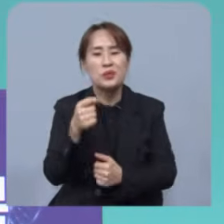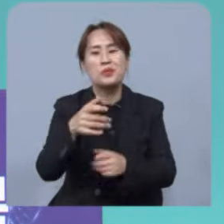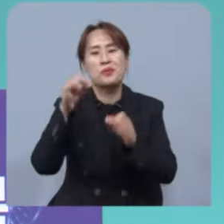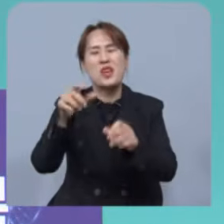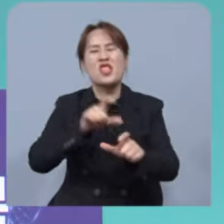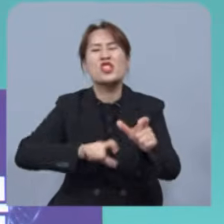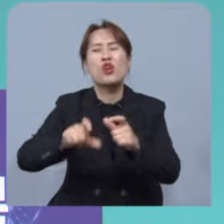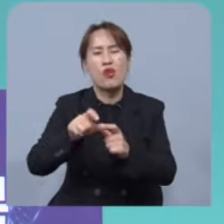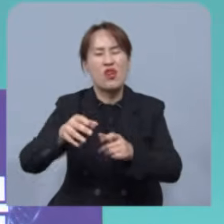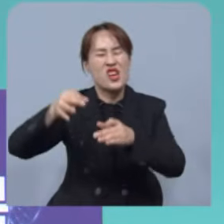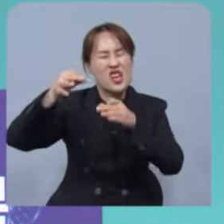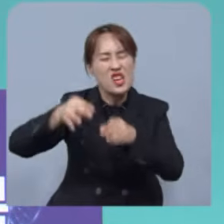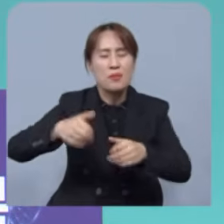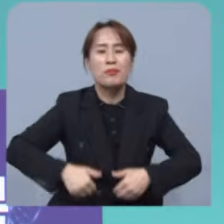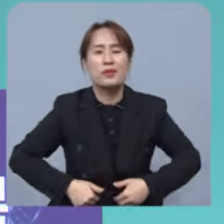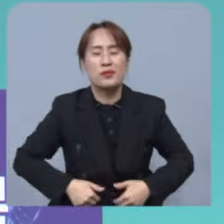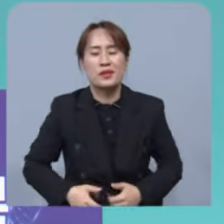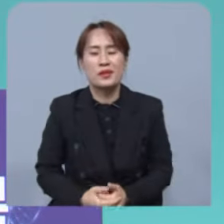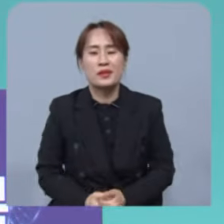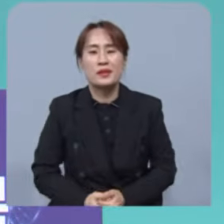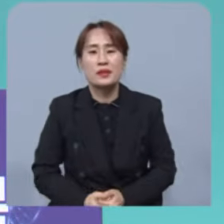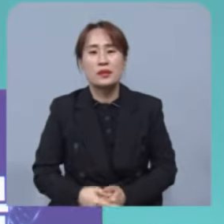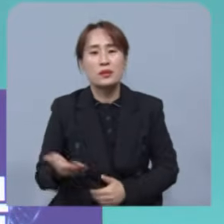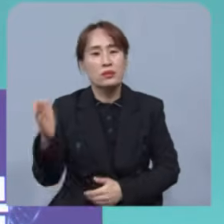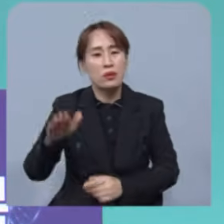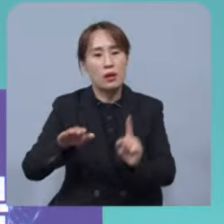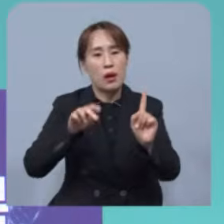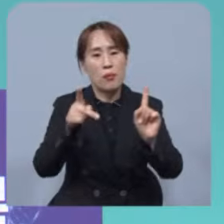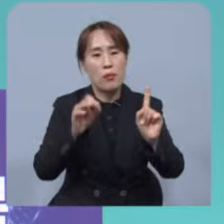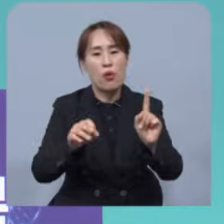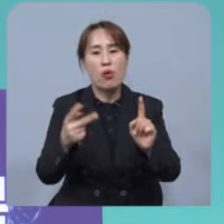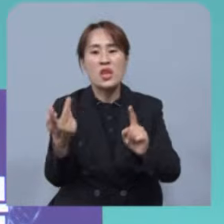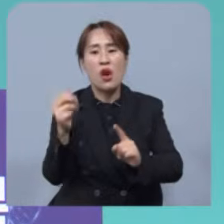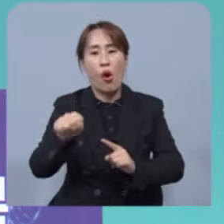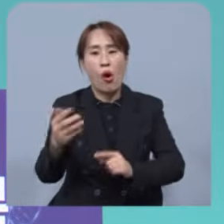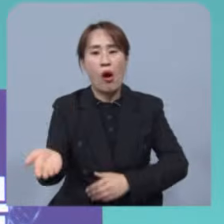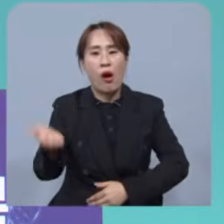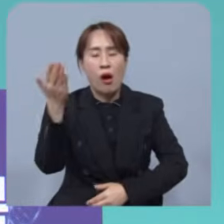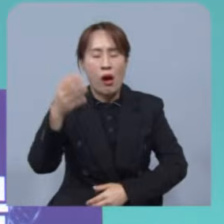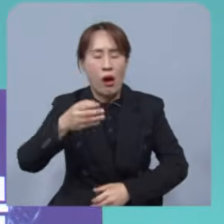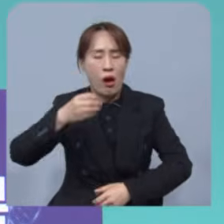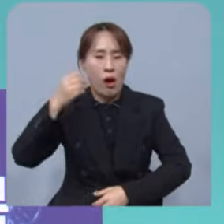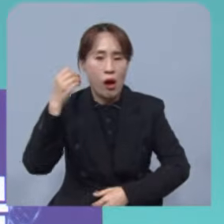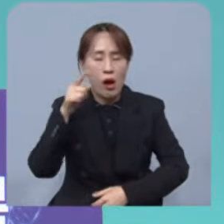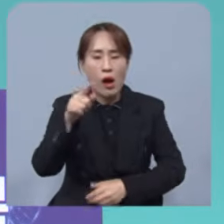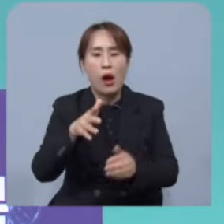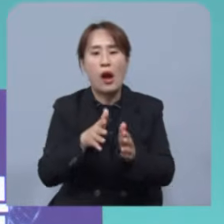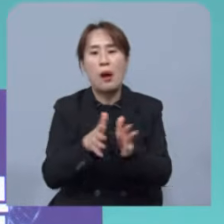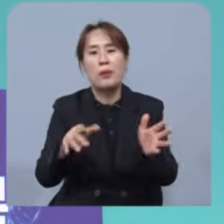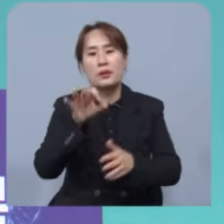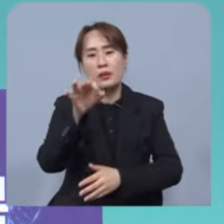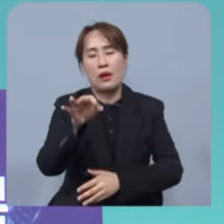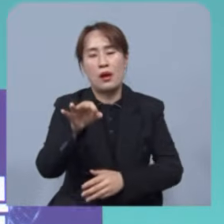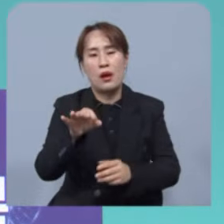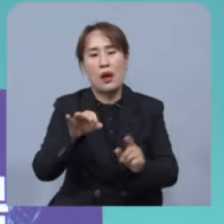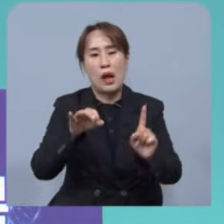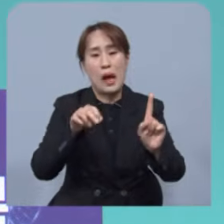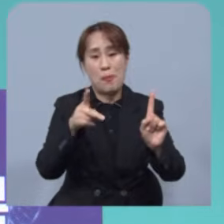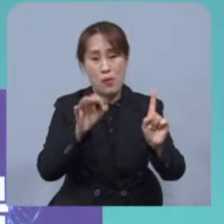더 떨어지고는 있던데 그러됨에도 불구하고 평당 뭐 2억이 넘어가는 아파트가 평당